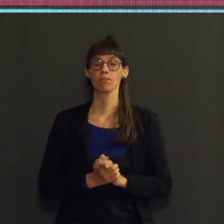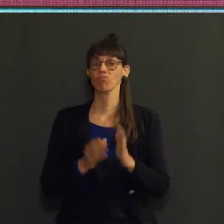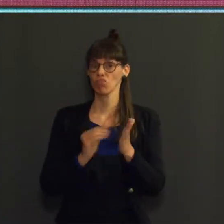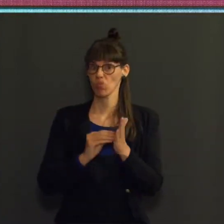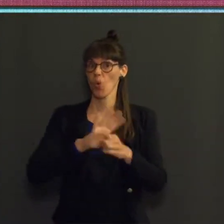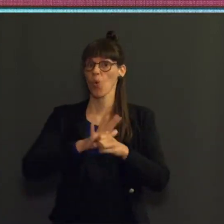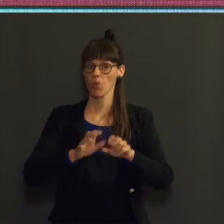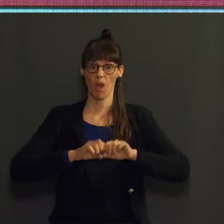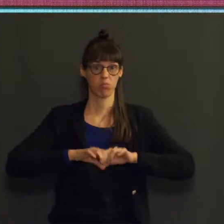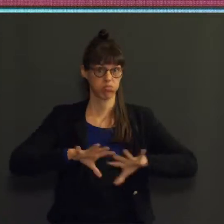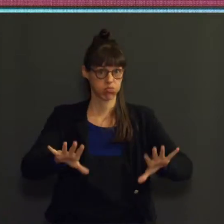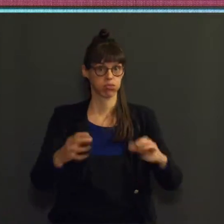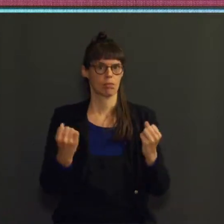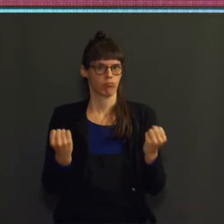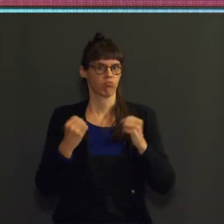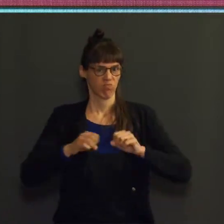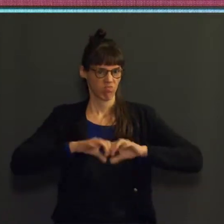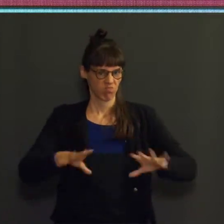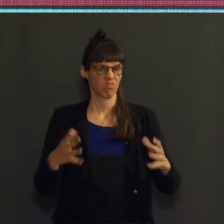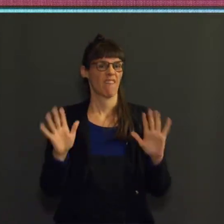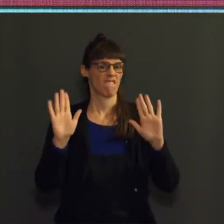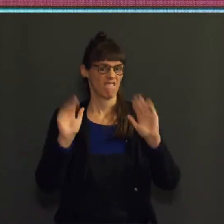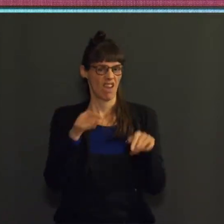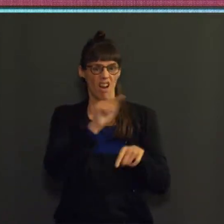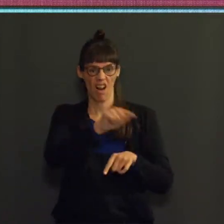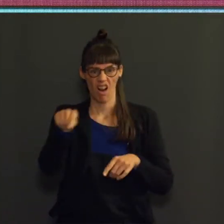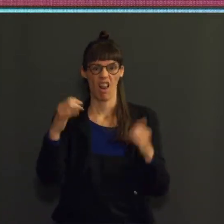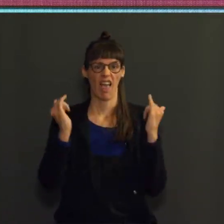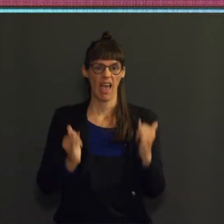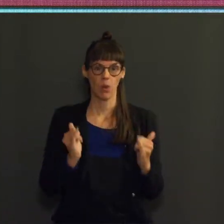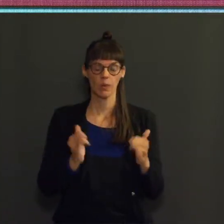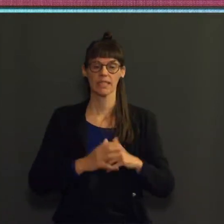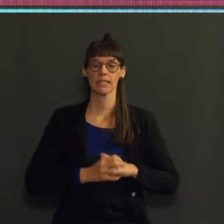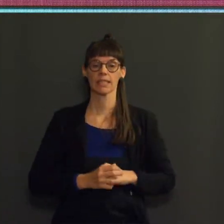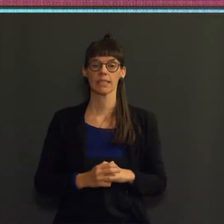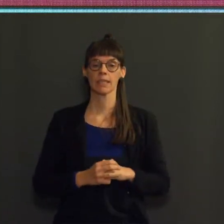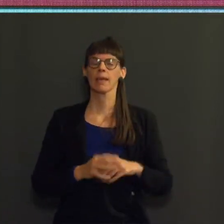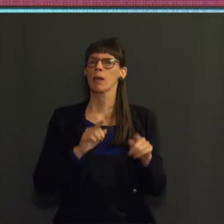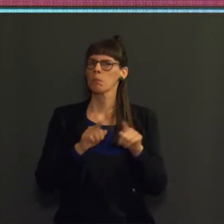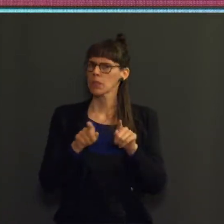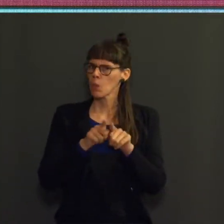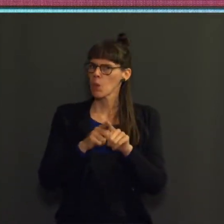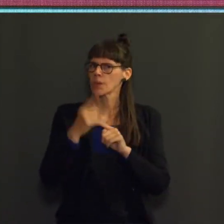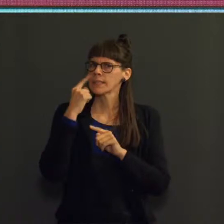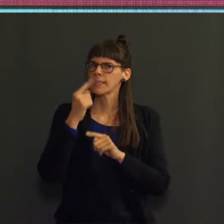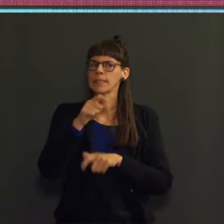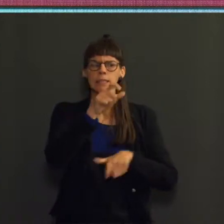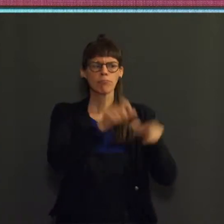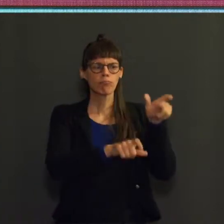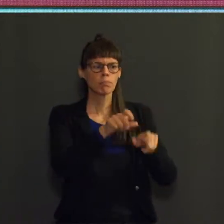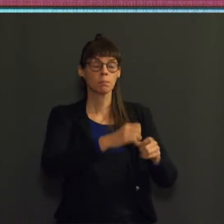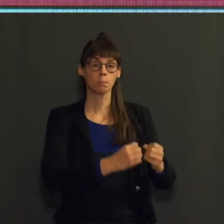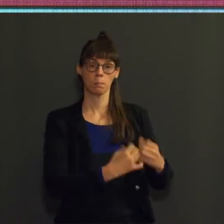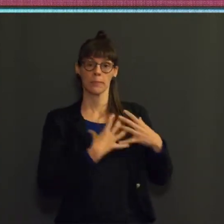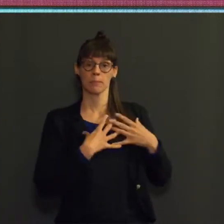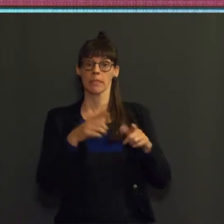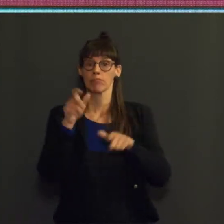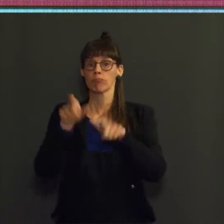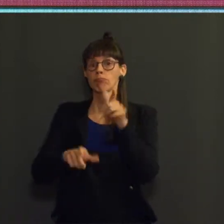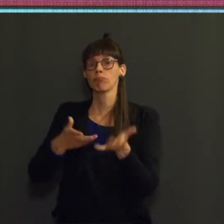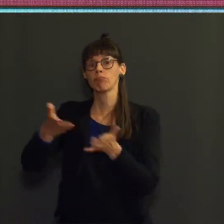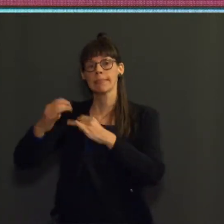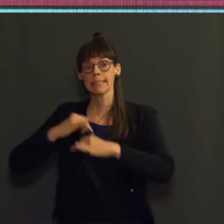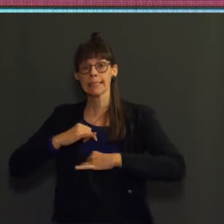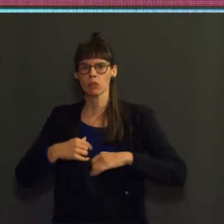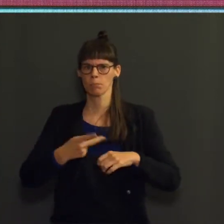veel virus circuleren, waarbij we steeds meer een relatieve verjonging zien in de besmettingen, de